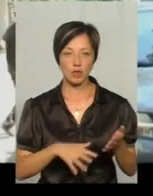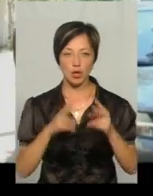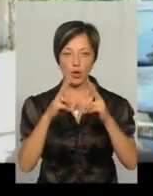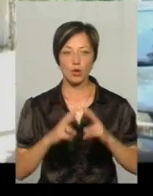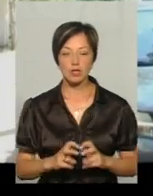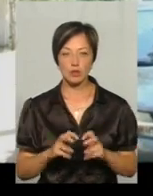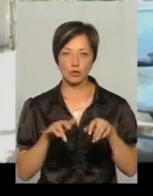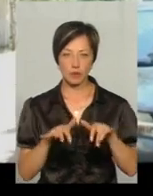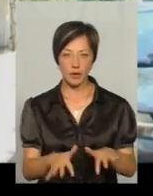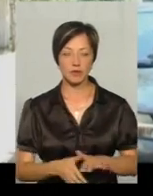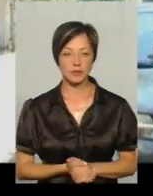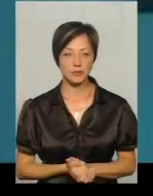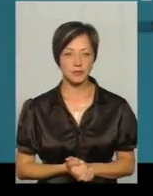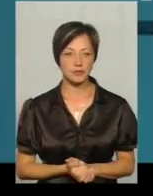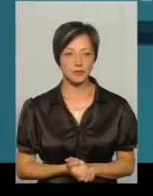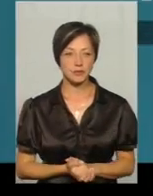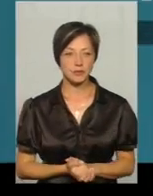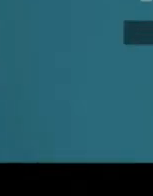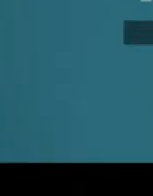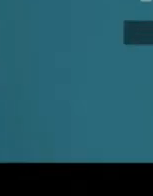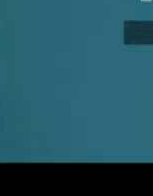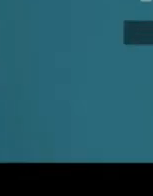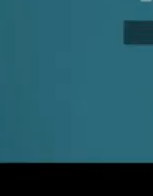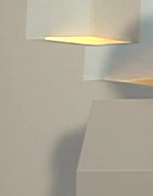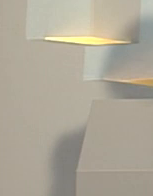розгляду, до судового розгляду.